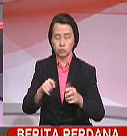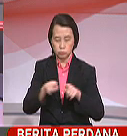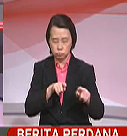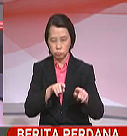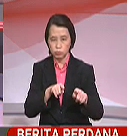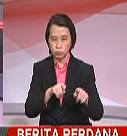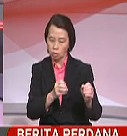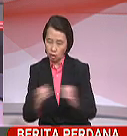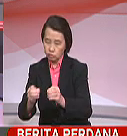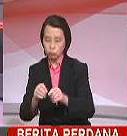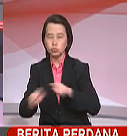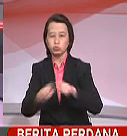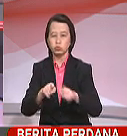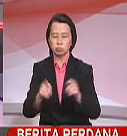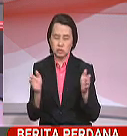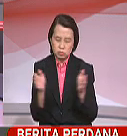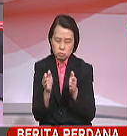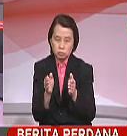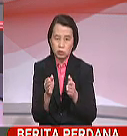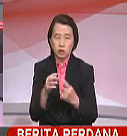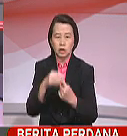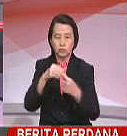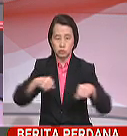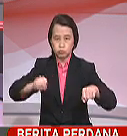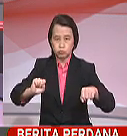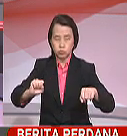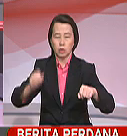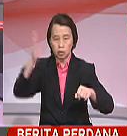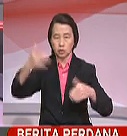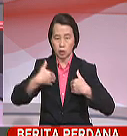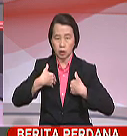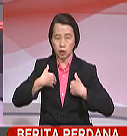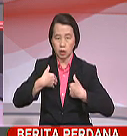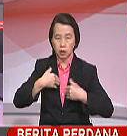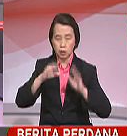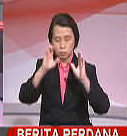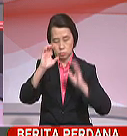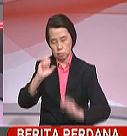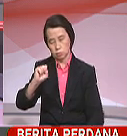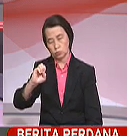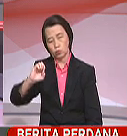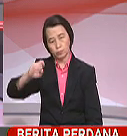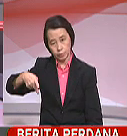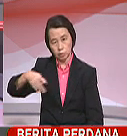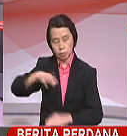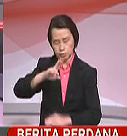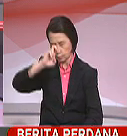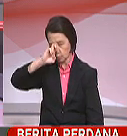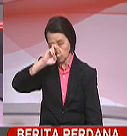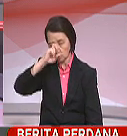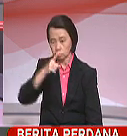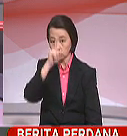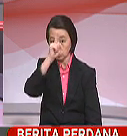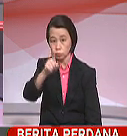skala kecil. Pasukan khas Persatuan Sukan Bermotor MEM akan mewujudkan satu prosedur operasi standar SOP yang lebih ketat